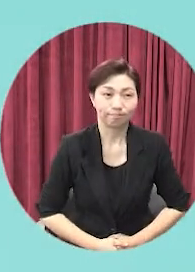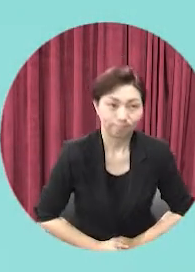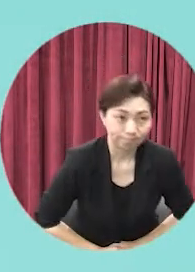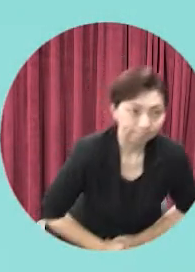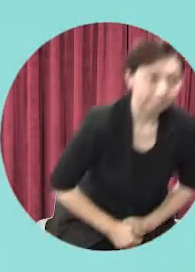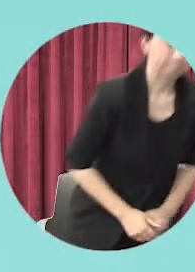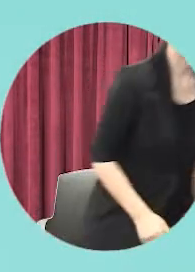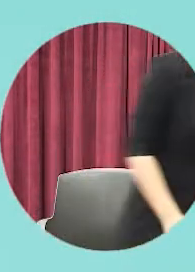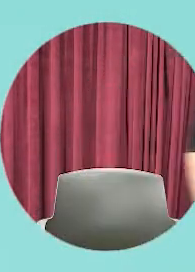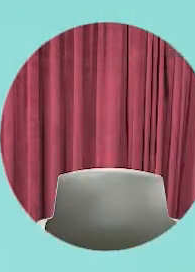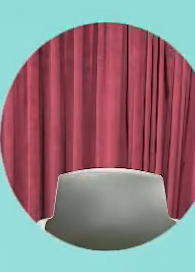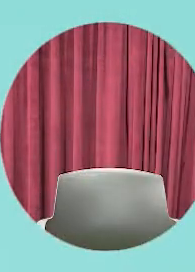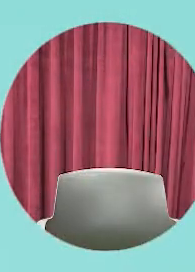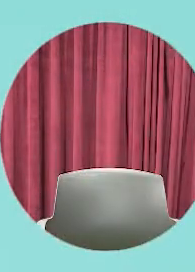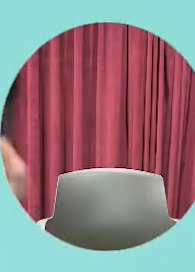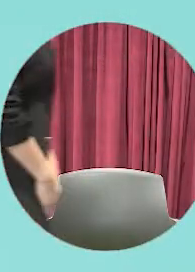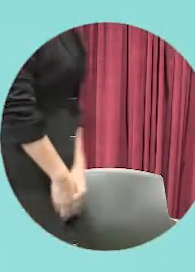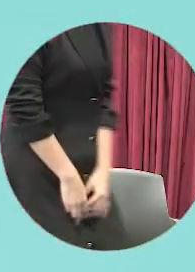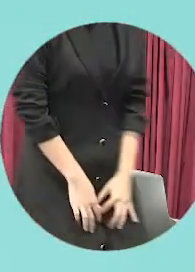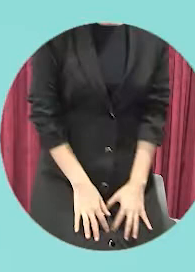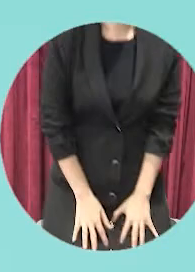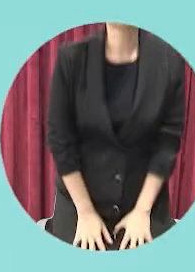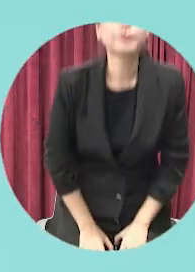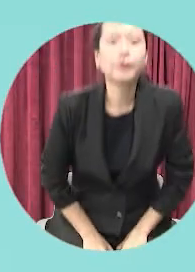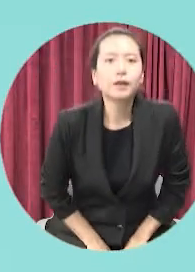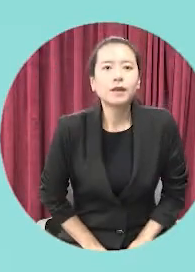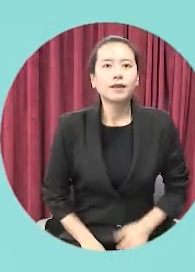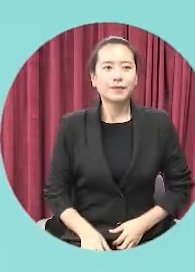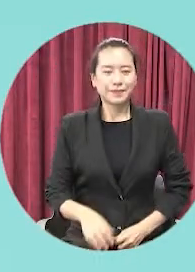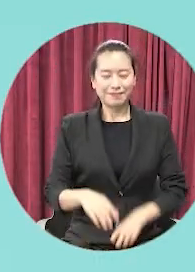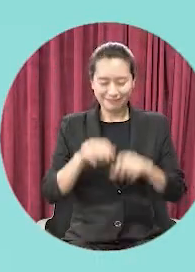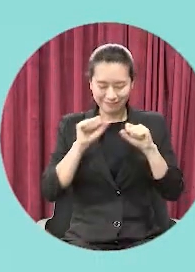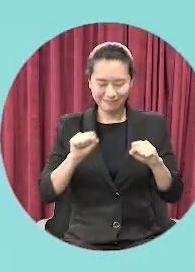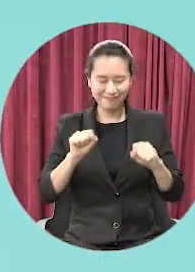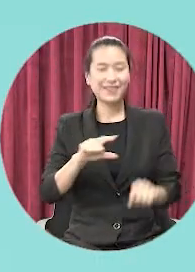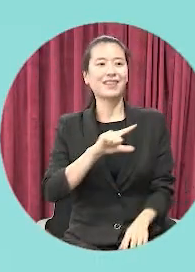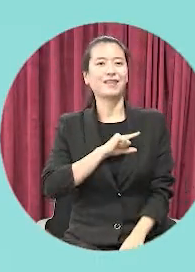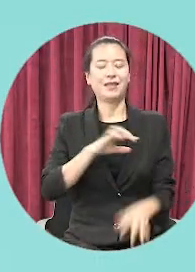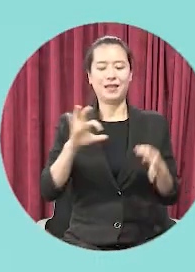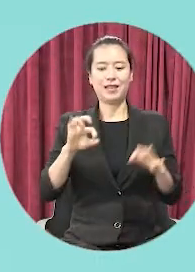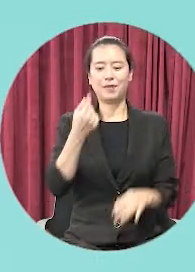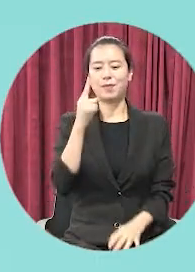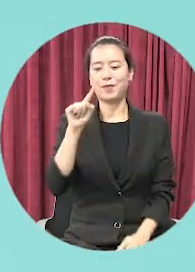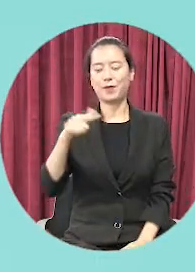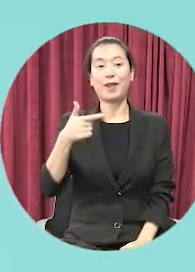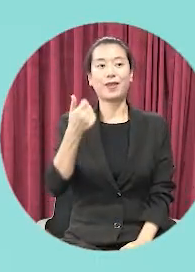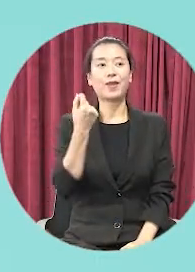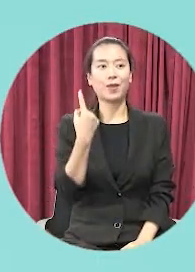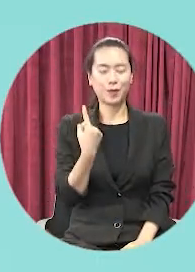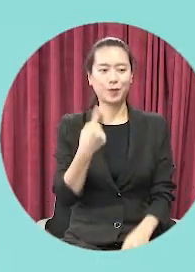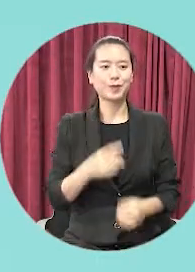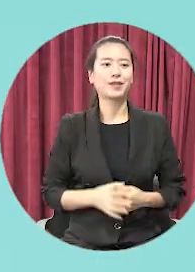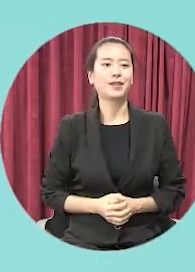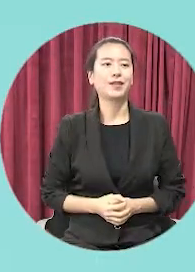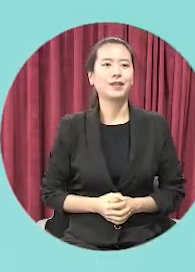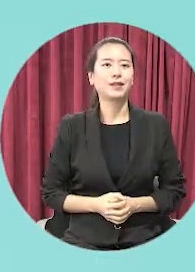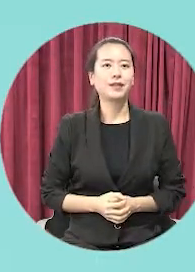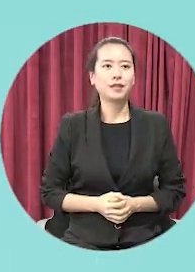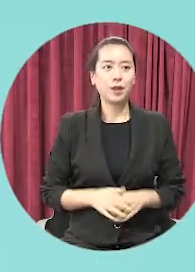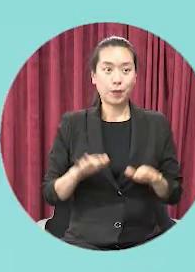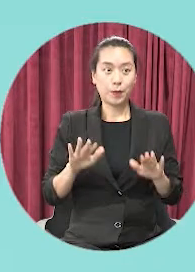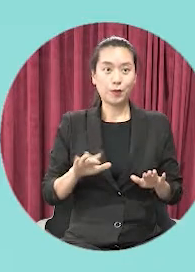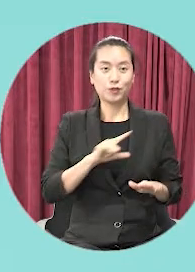네, 안녕하세요. 국립재활원 김한호 부장입니다. 이번 세션은